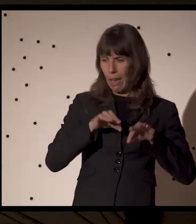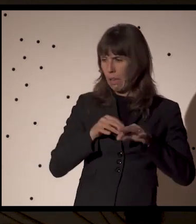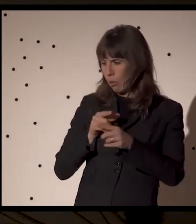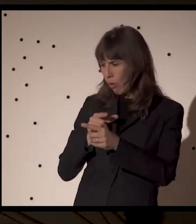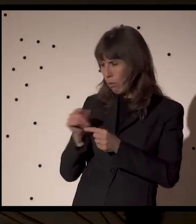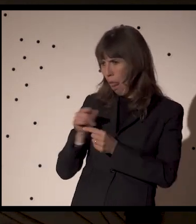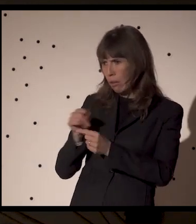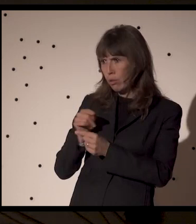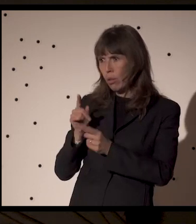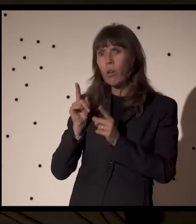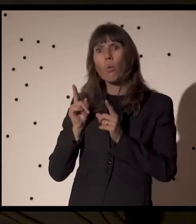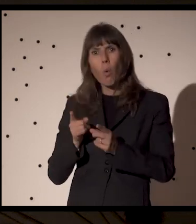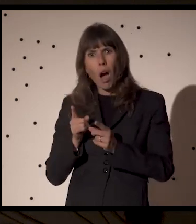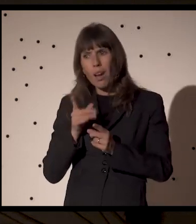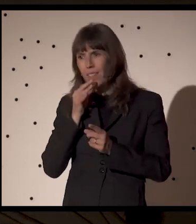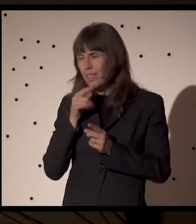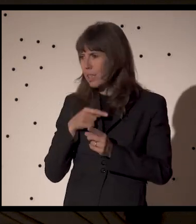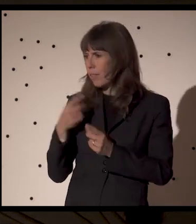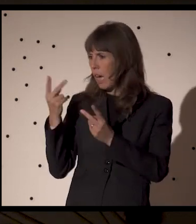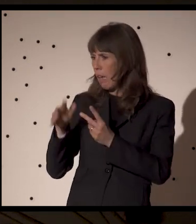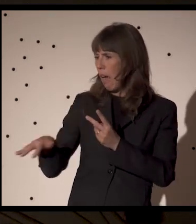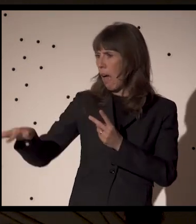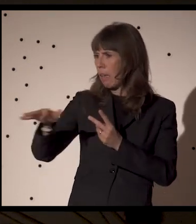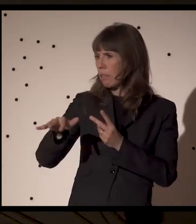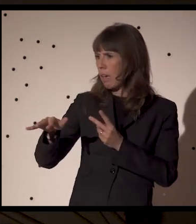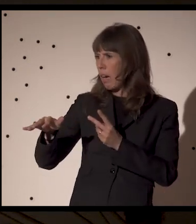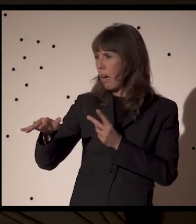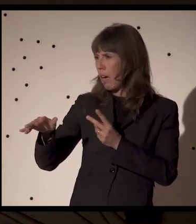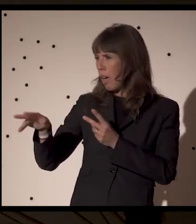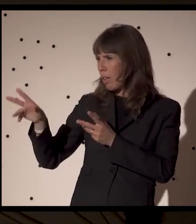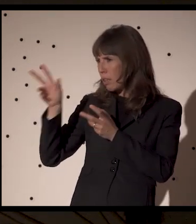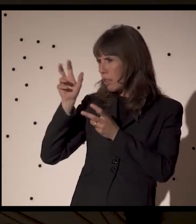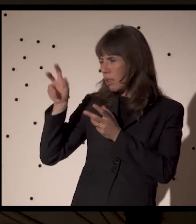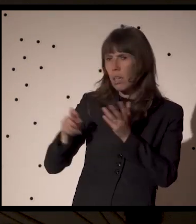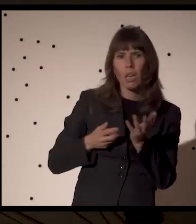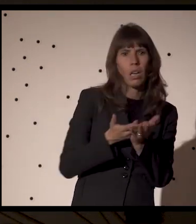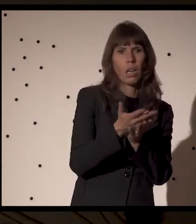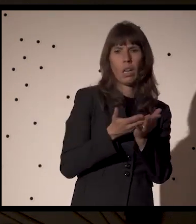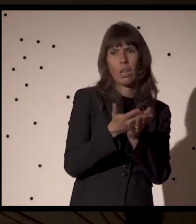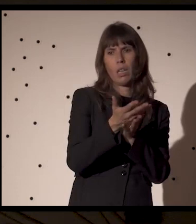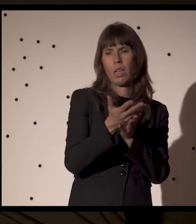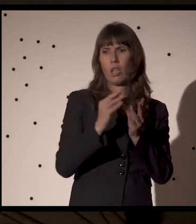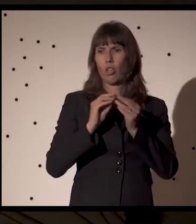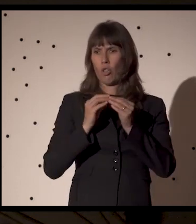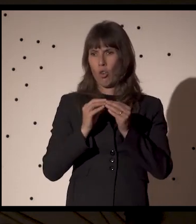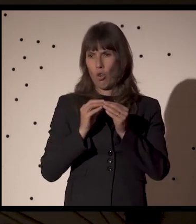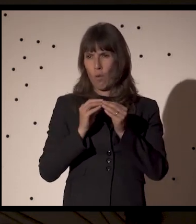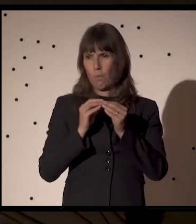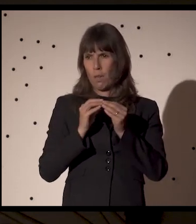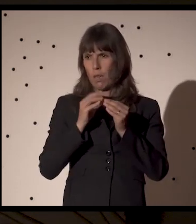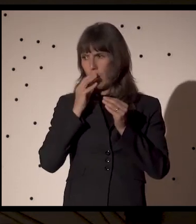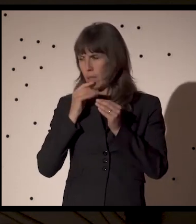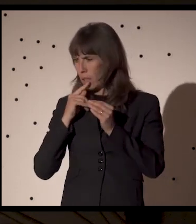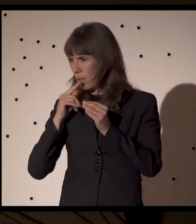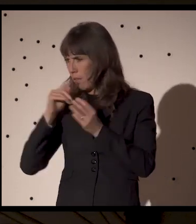si fa carico di raccontare la realtà di testimoniarla di rappresentarla nel gioco per l'appunto tra rappresentazione